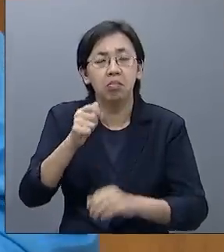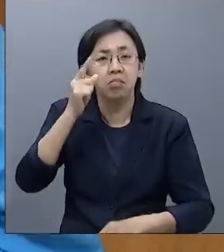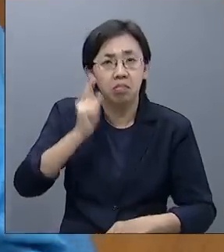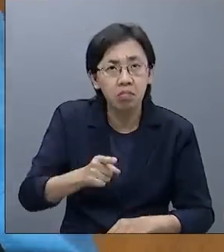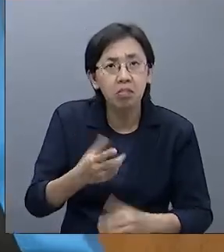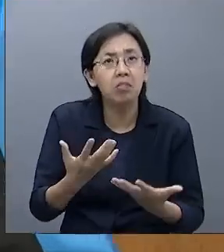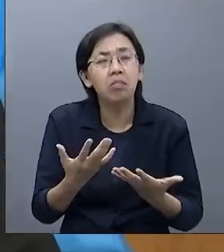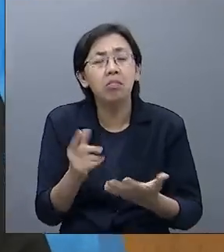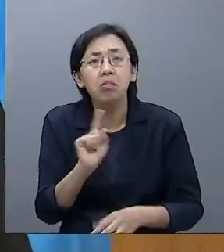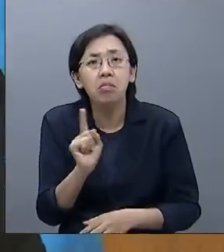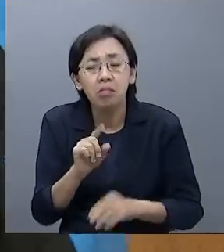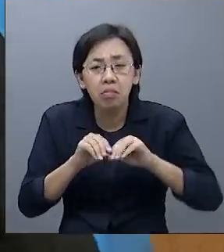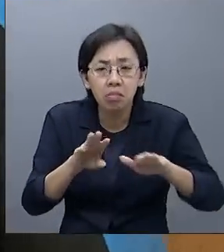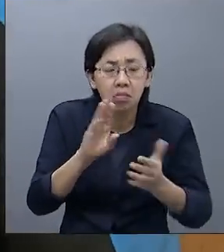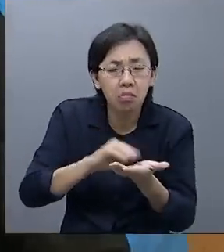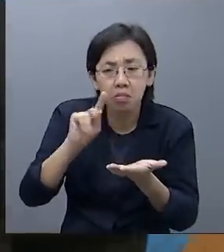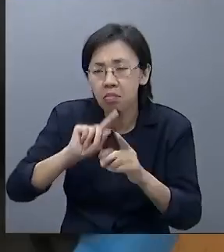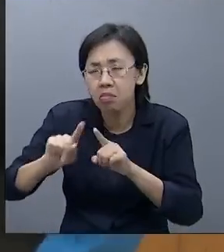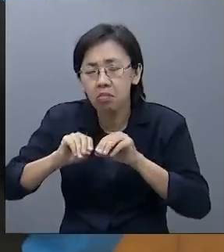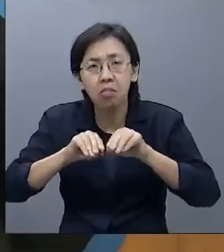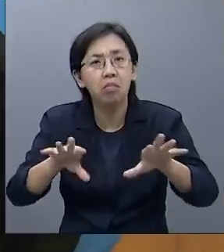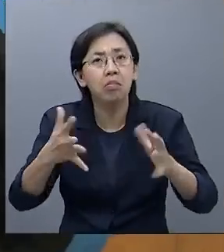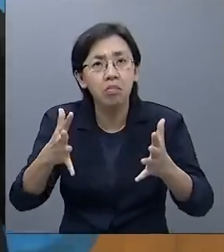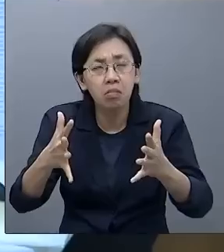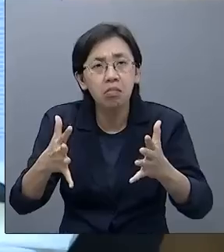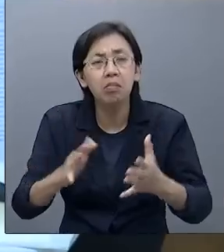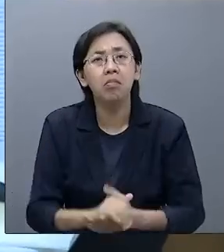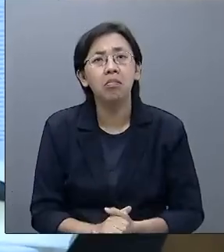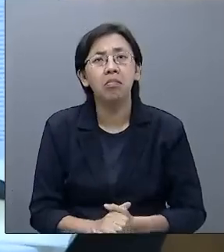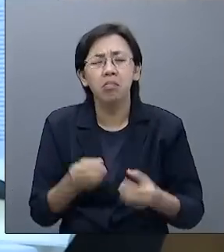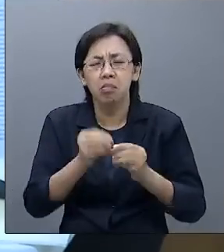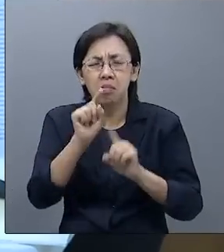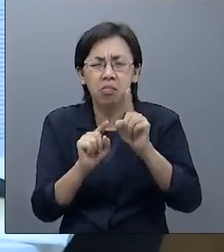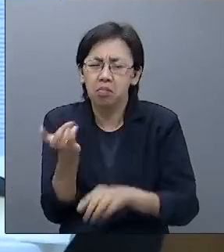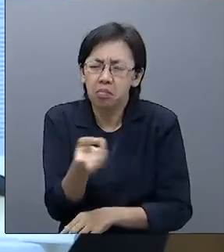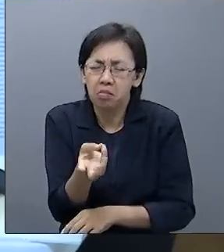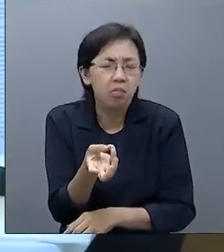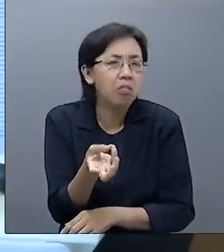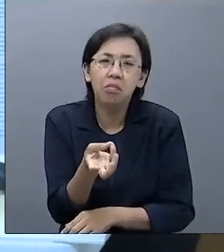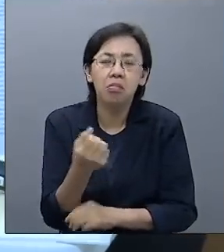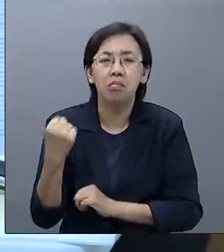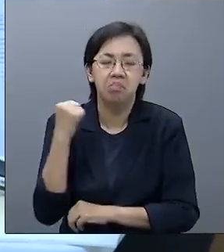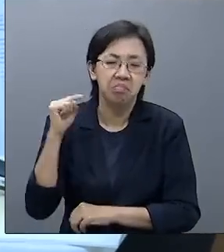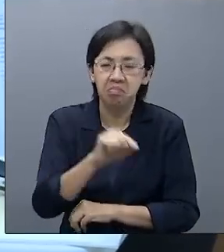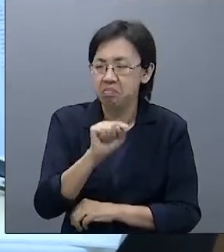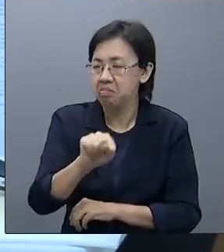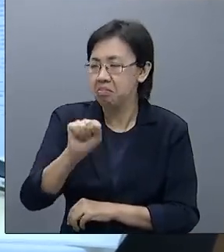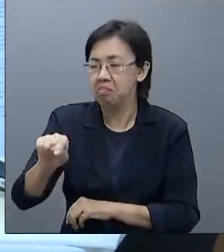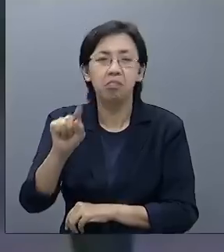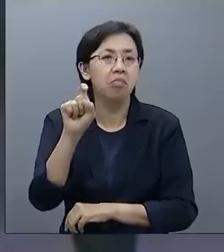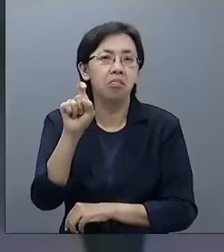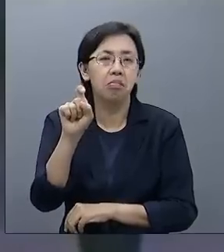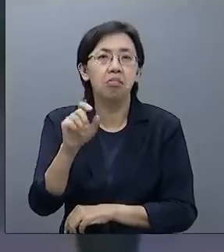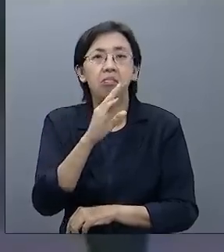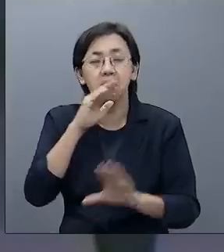ให้คุณในการเผยแพร่ข้อมูลข่าวสารด้วยสัดส่วนที่ถือนั้นน้อยจึงไม่มีอำนาจสั่งการใดๆได้เมื่อล